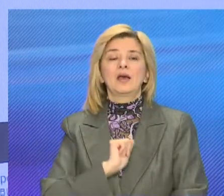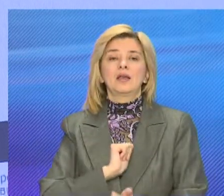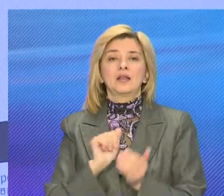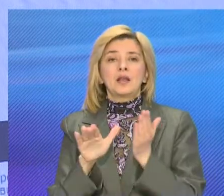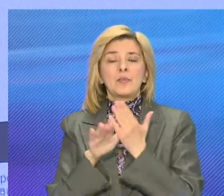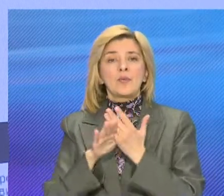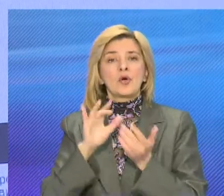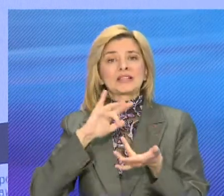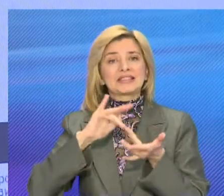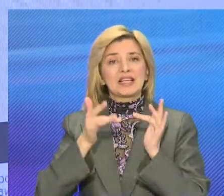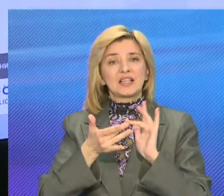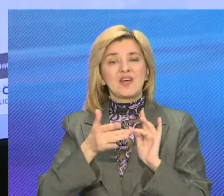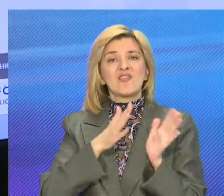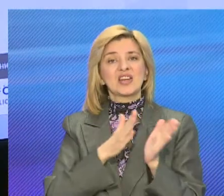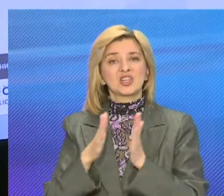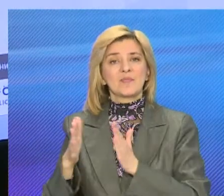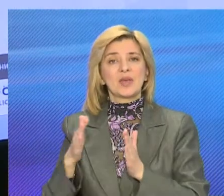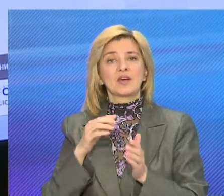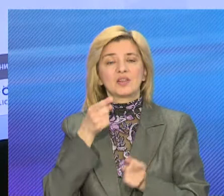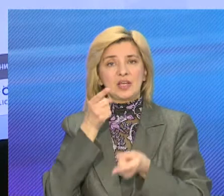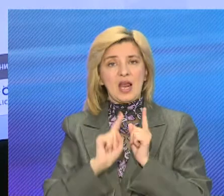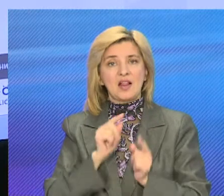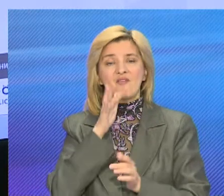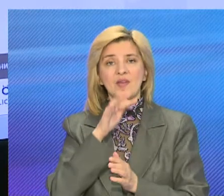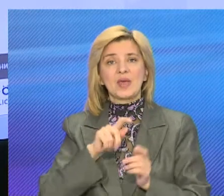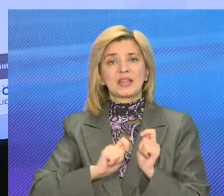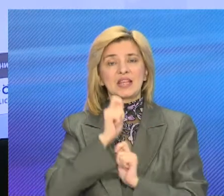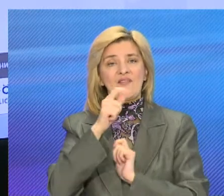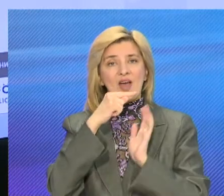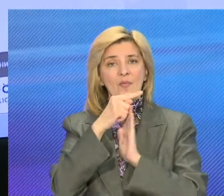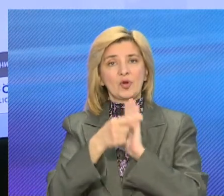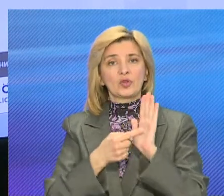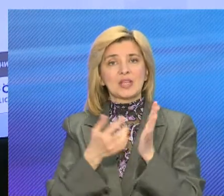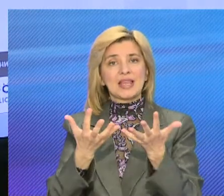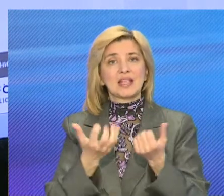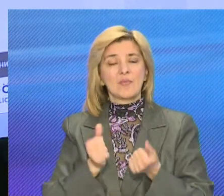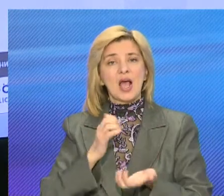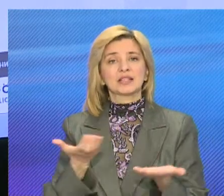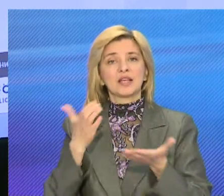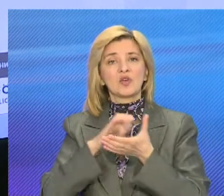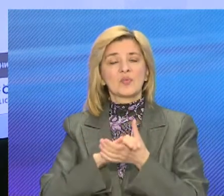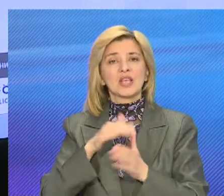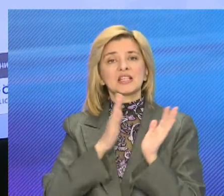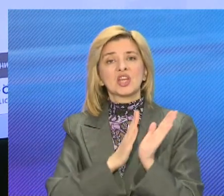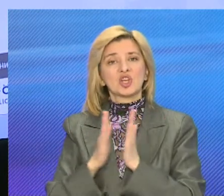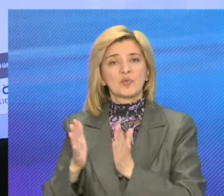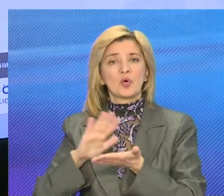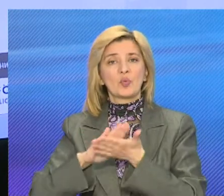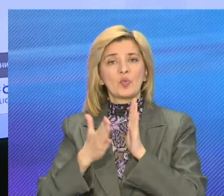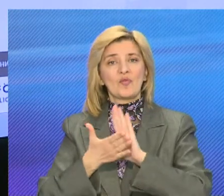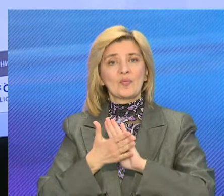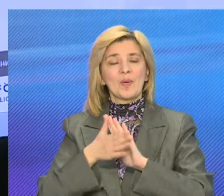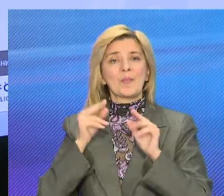зацікаўленыя могуць у рэжыме рэальнага часу задаць пытанні наймальнікам, азнаёміцца з рэжымам і ўмовамі працы, накіраваць рэзюме,